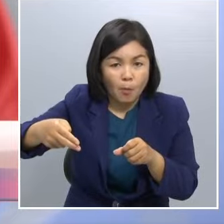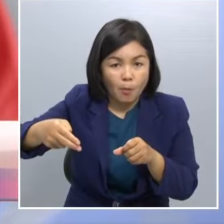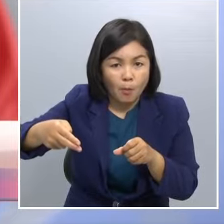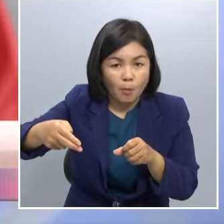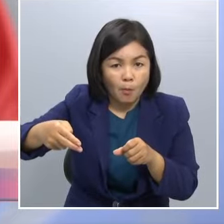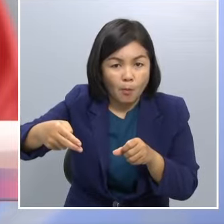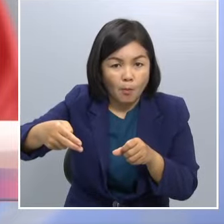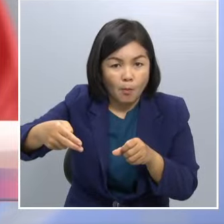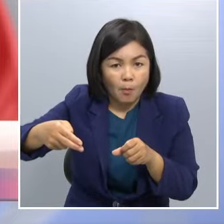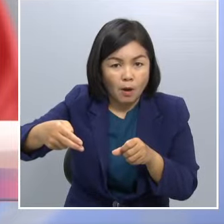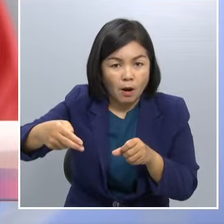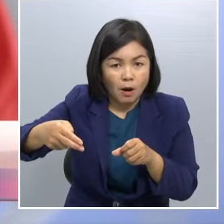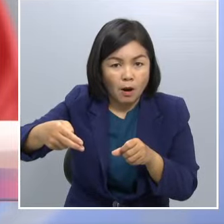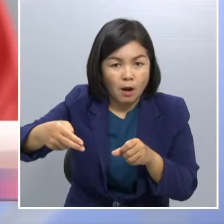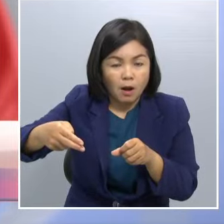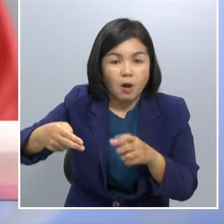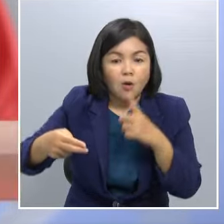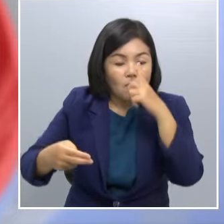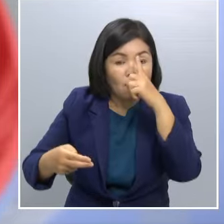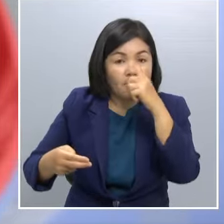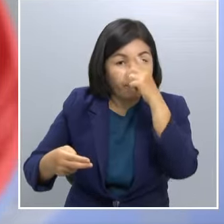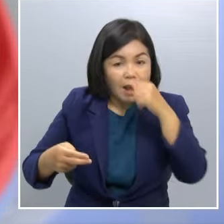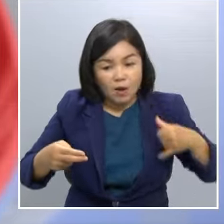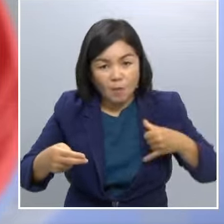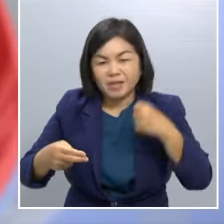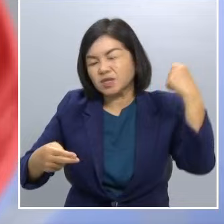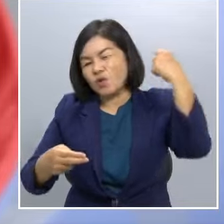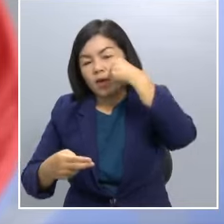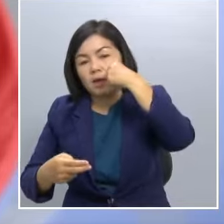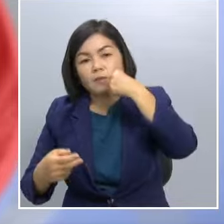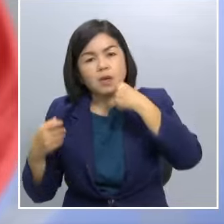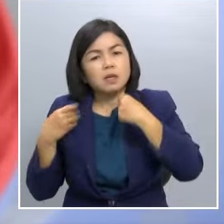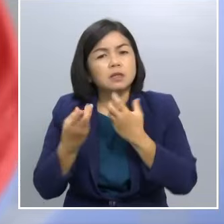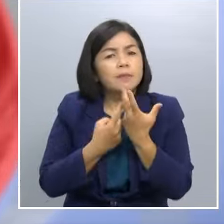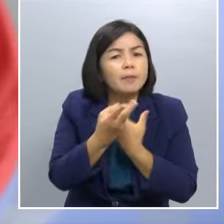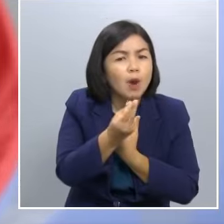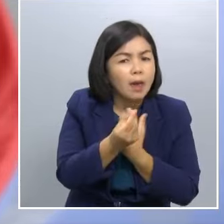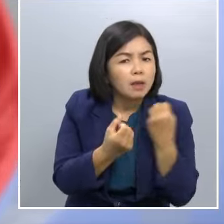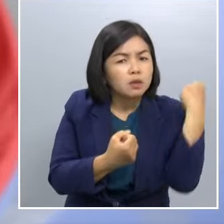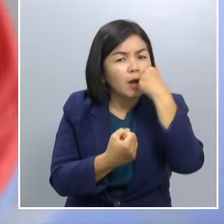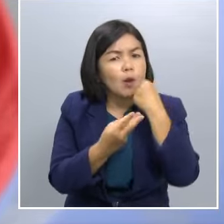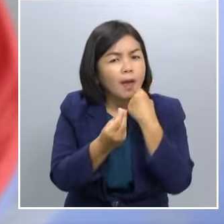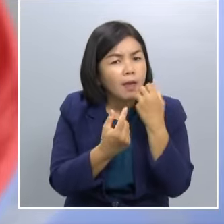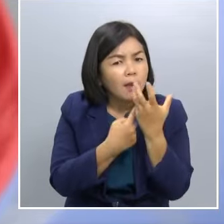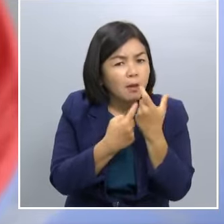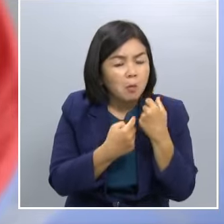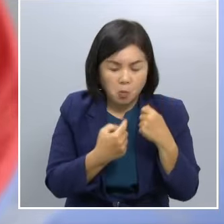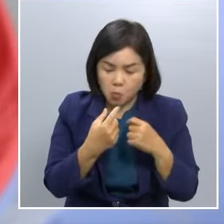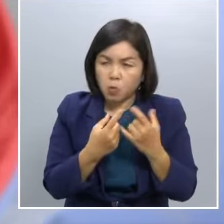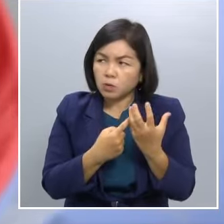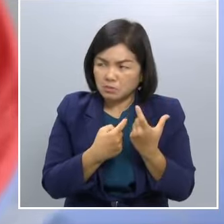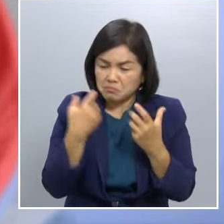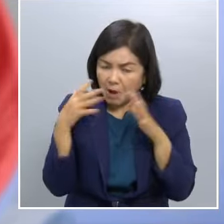ก็ขยับออกมันก็กระโจมใส่น้องเลยมันก็ต่อยน้องเลย กี่ครั้งกี่ที ก็หลายทีอยู่นะ